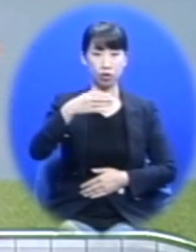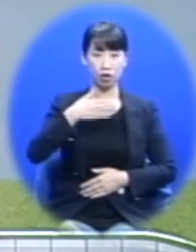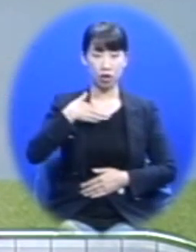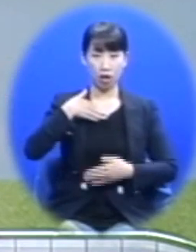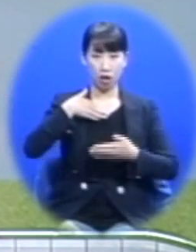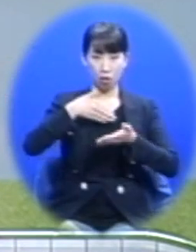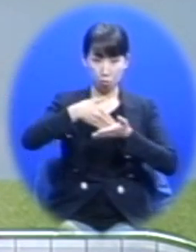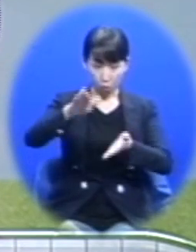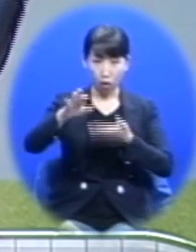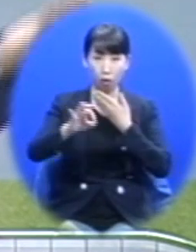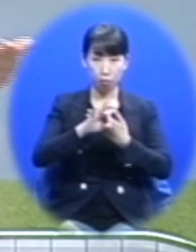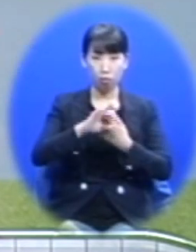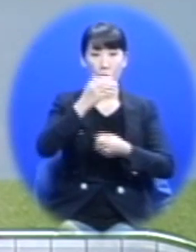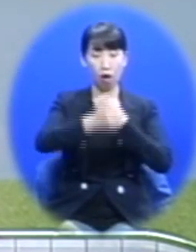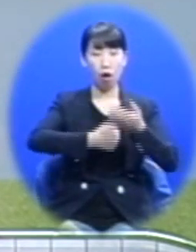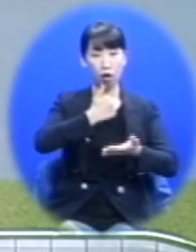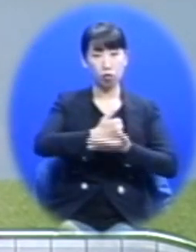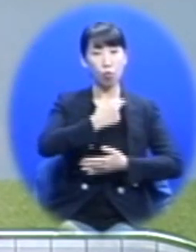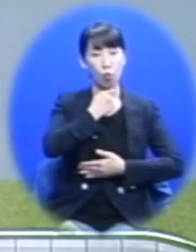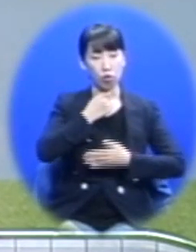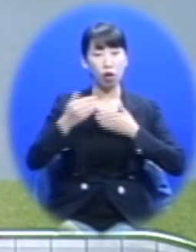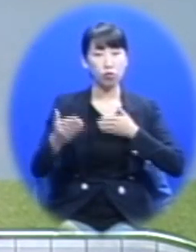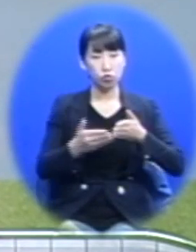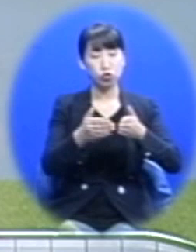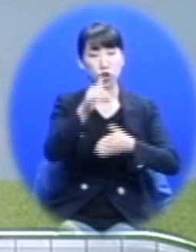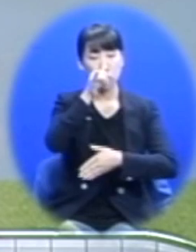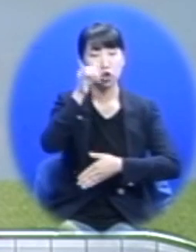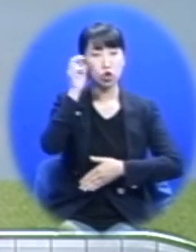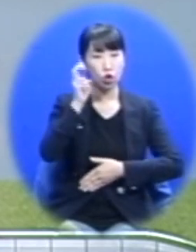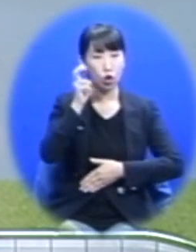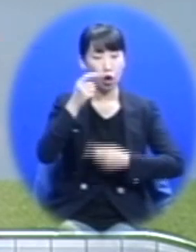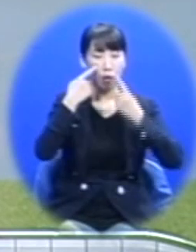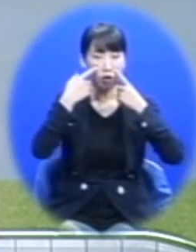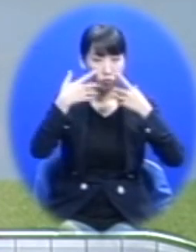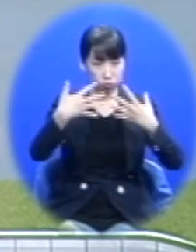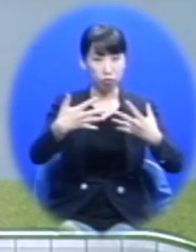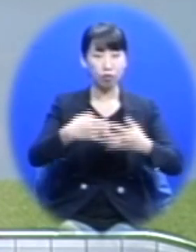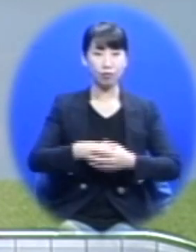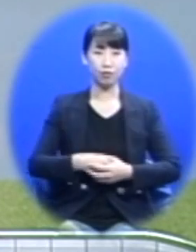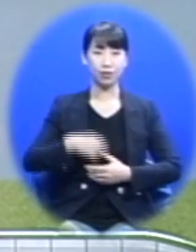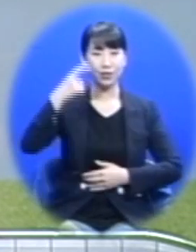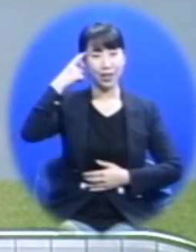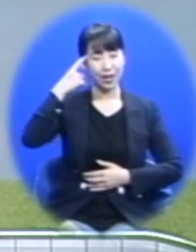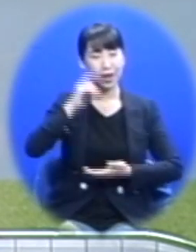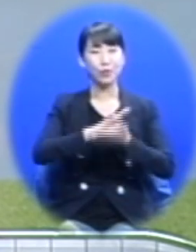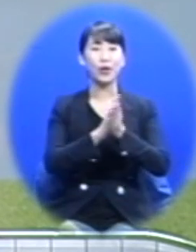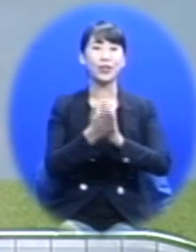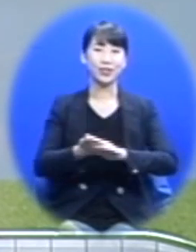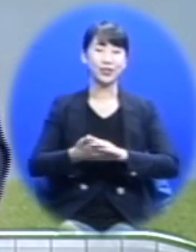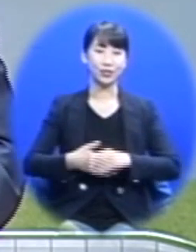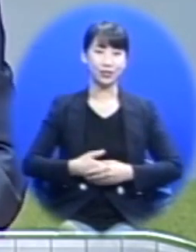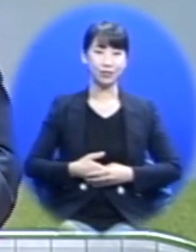당하면 그러면 하나님께서 원하시는 길이 있으시겠지. 내가 왜 그걸 걱정하는 거야? 제가